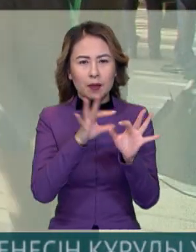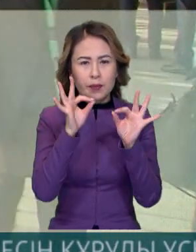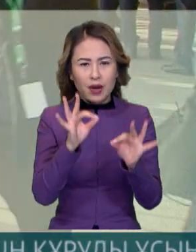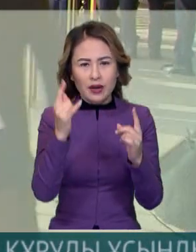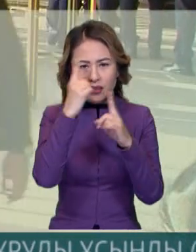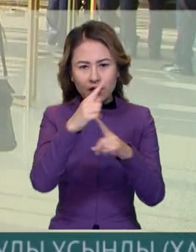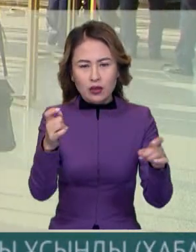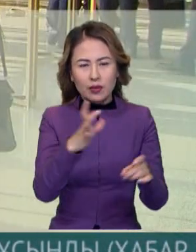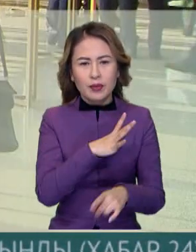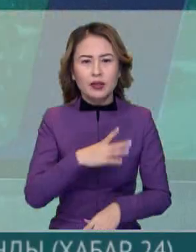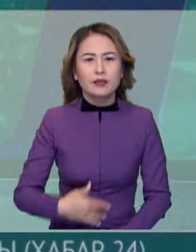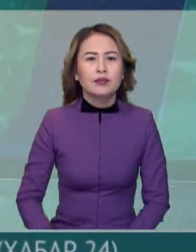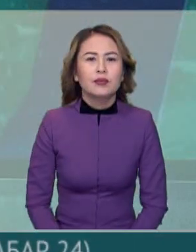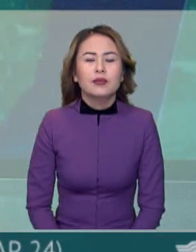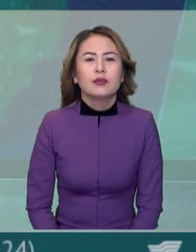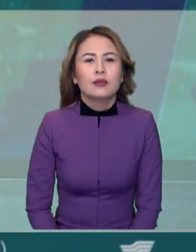ақпараттарға қарық болдық.